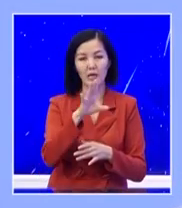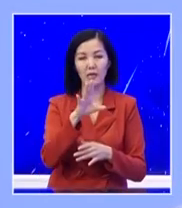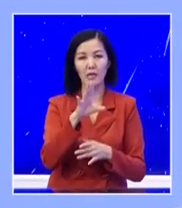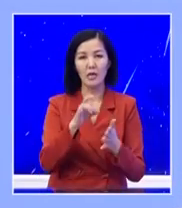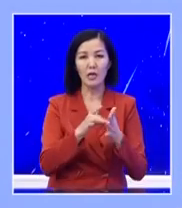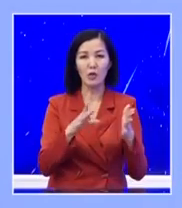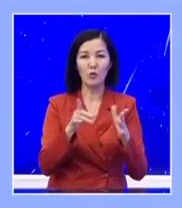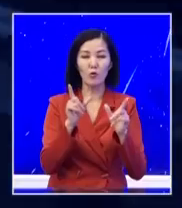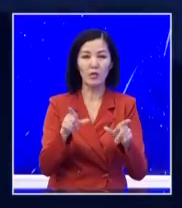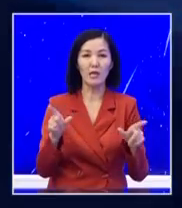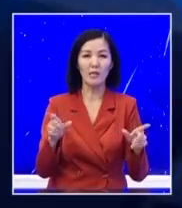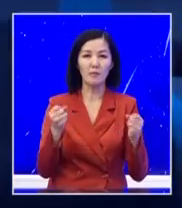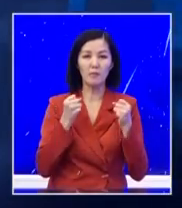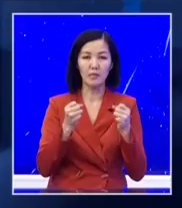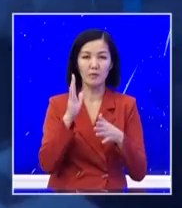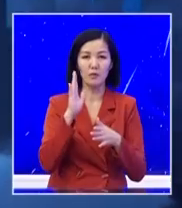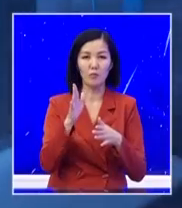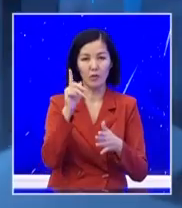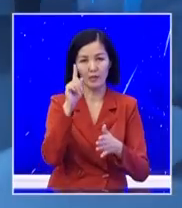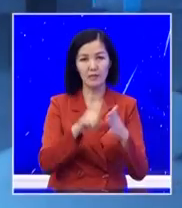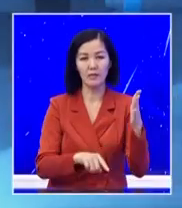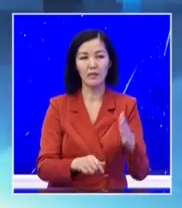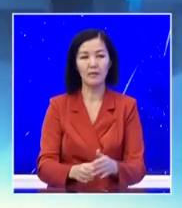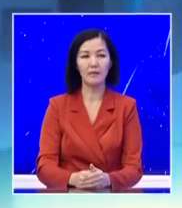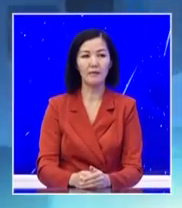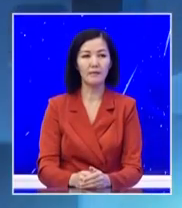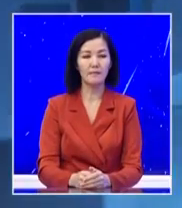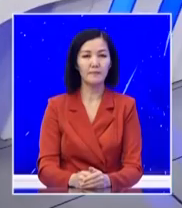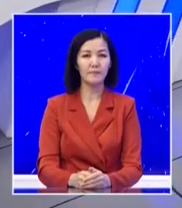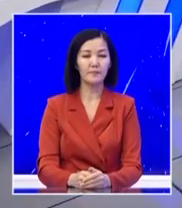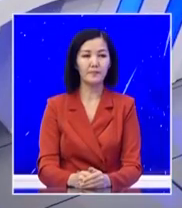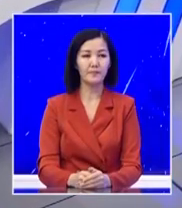иегерлері шығады дейді. Жарқын Ұрланұлы, Мәди Байбосынов, Жетісу телеарнасы.